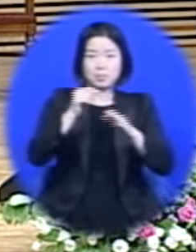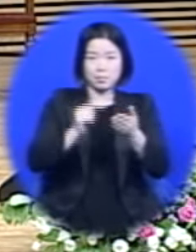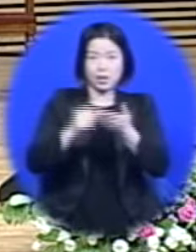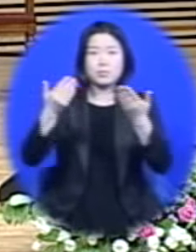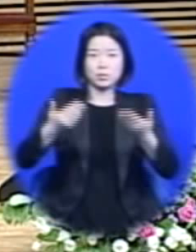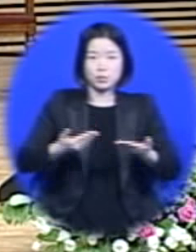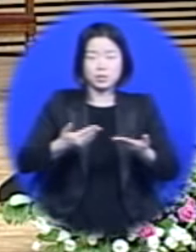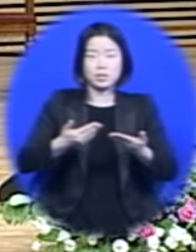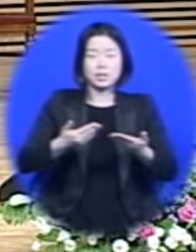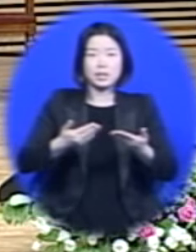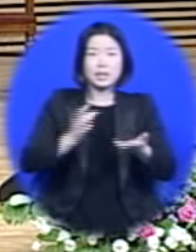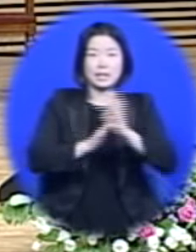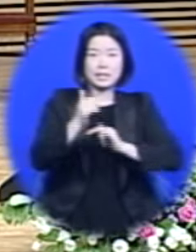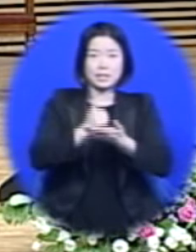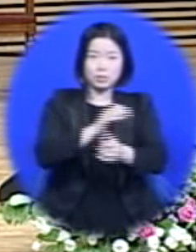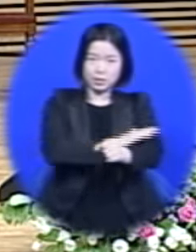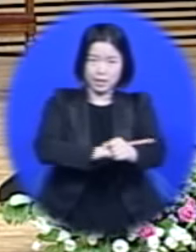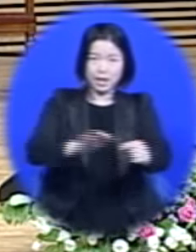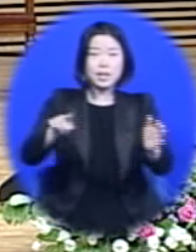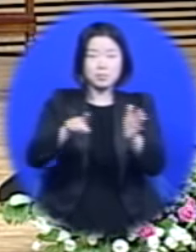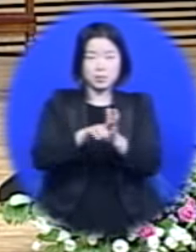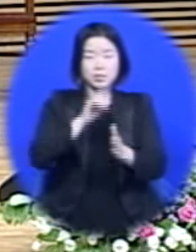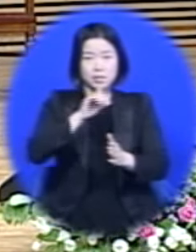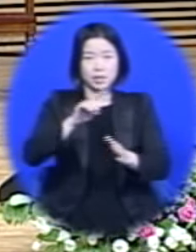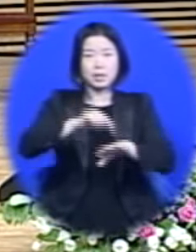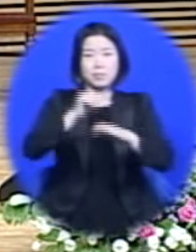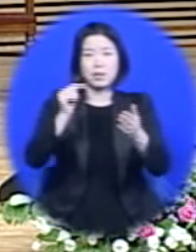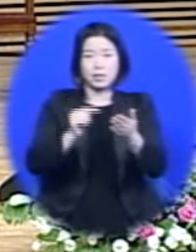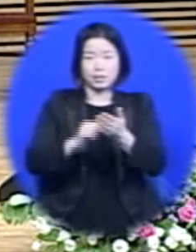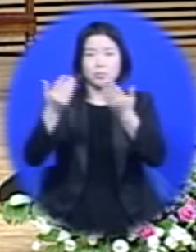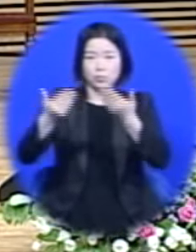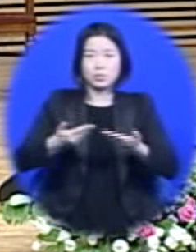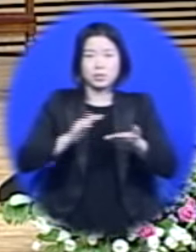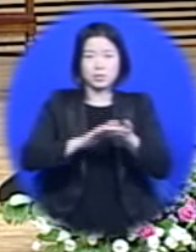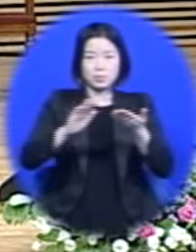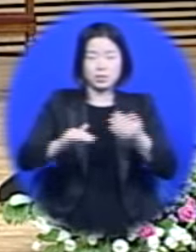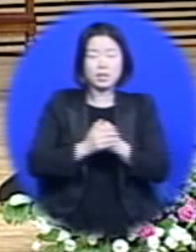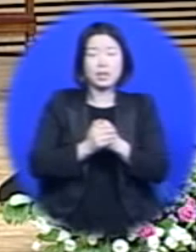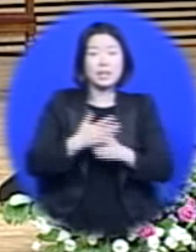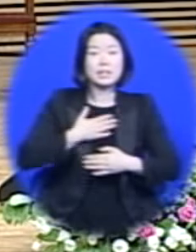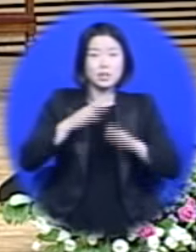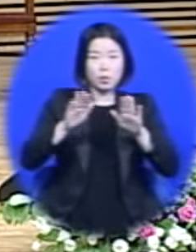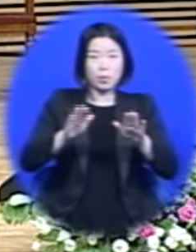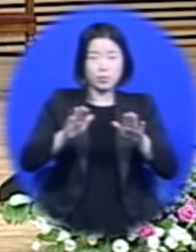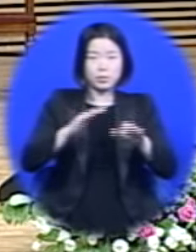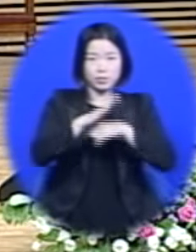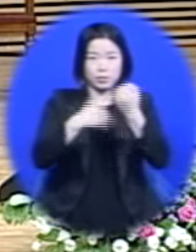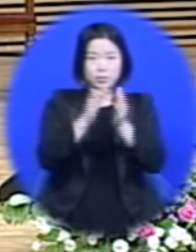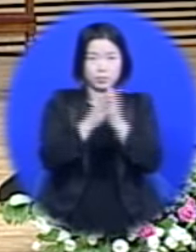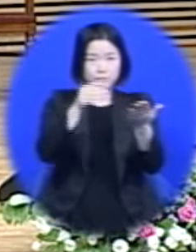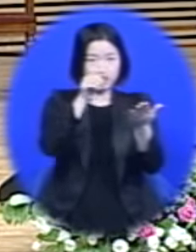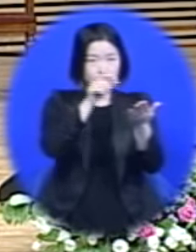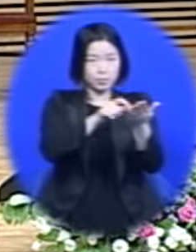주시기를 예수를 잘 믿으시라는 마음을 주셨었습니다. 저는 오늘 본문의